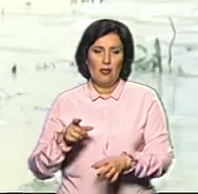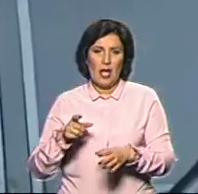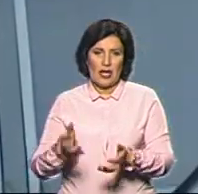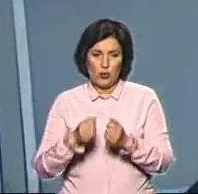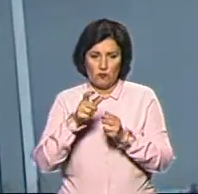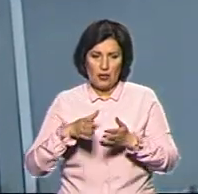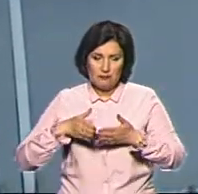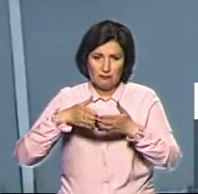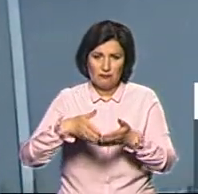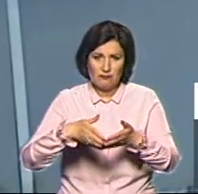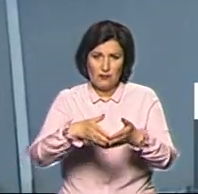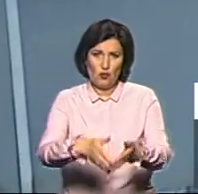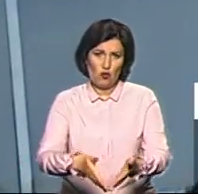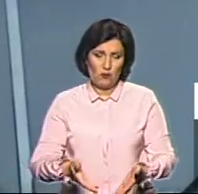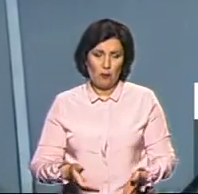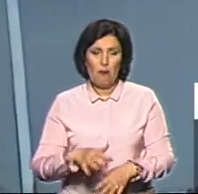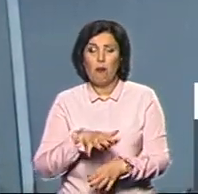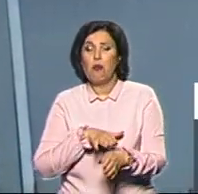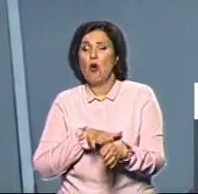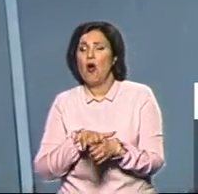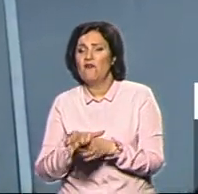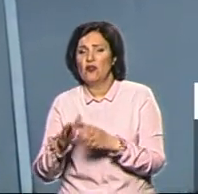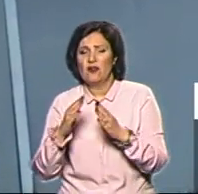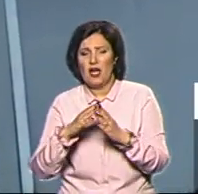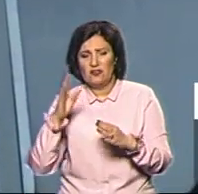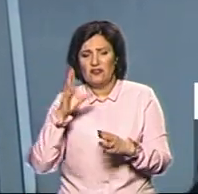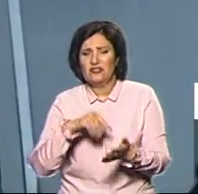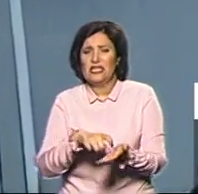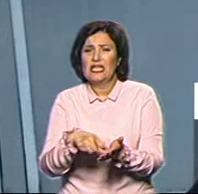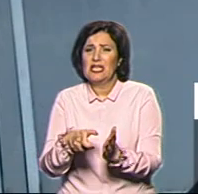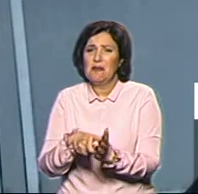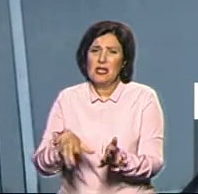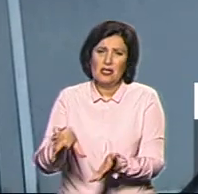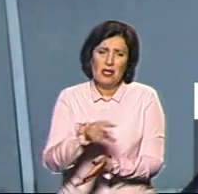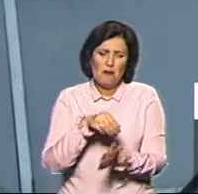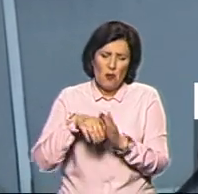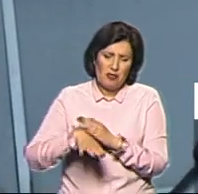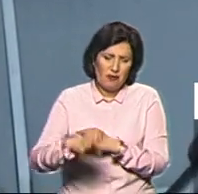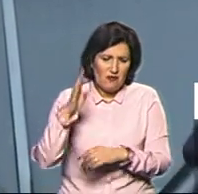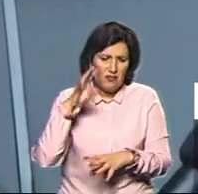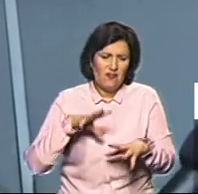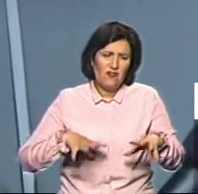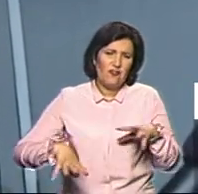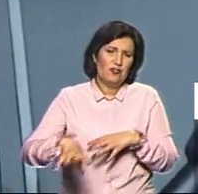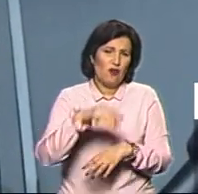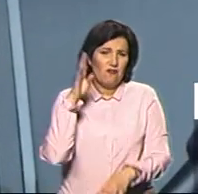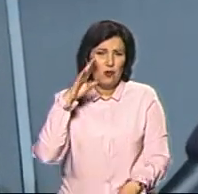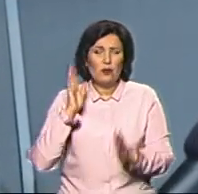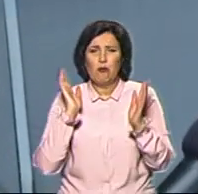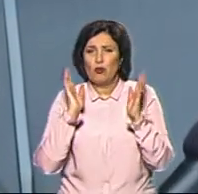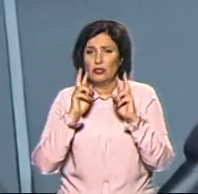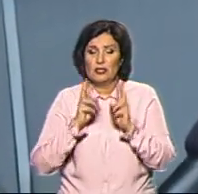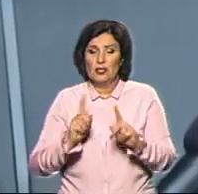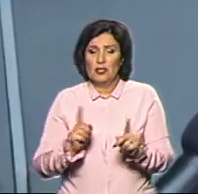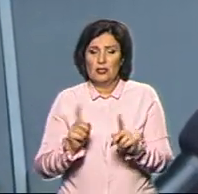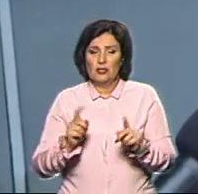човном. Повно у хаті води, все, у всіх кімнатах все, повний підвал води і все, кругом вода. Боже, не знаю,